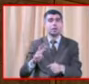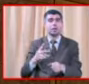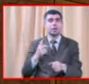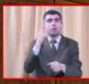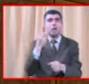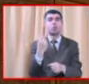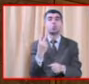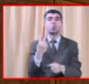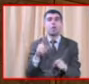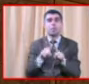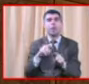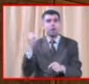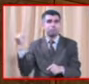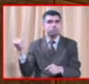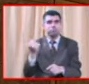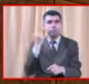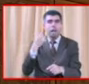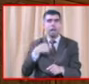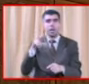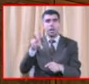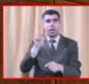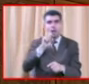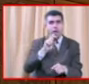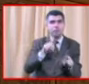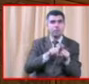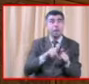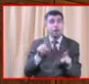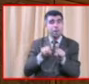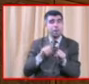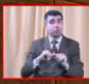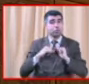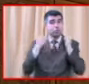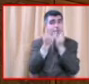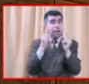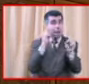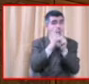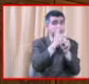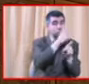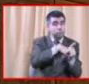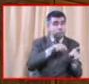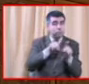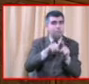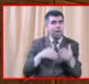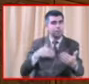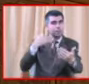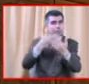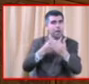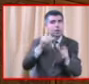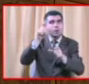التأخر، ونحن بصدد محاولة استدراك هذا التأخر باش نوصلوا للأجالات اللي التزمنا